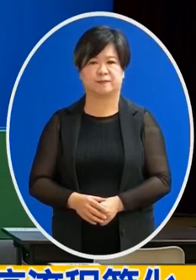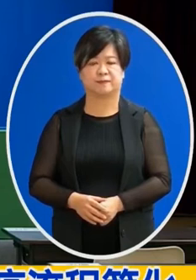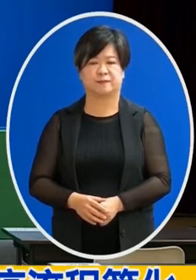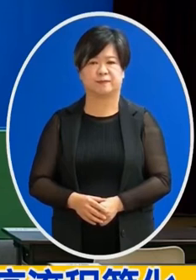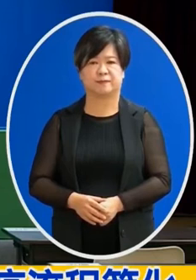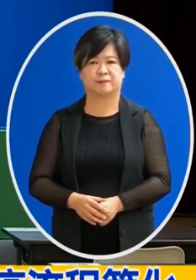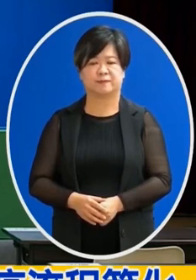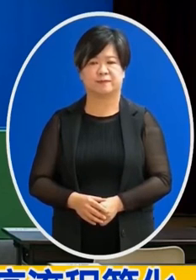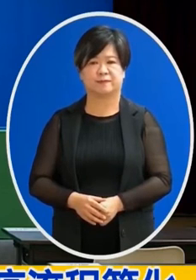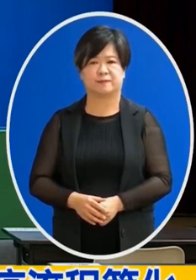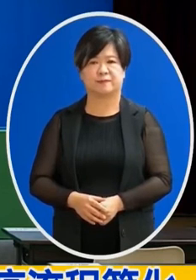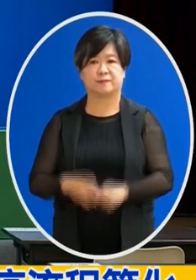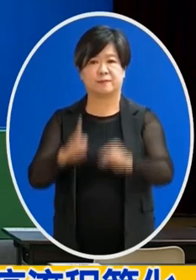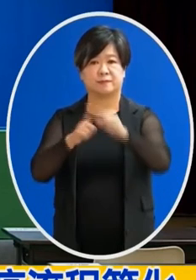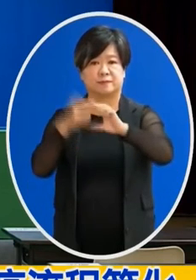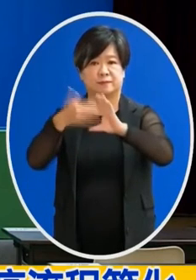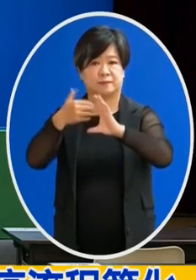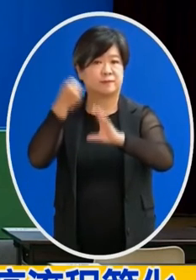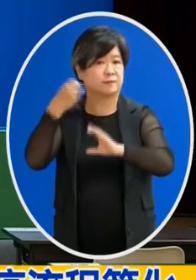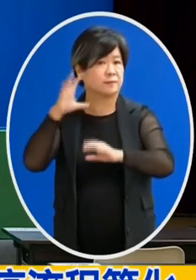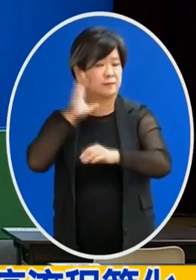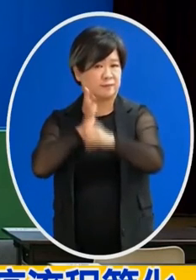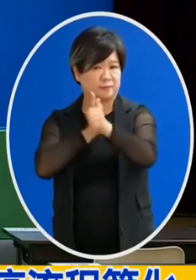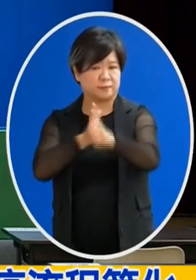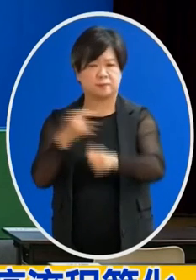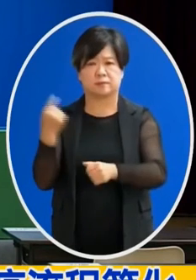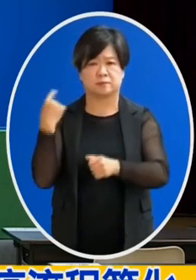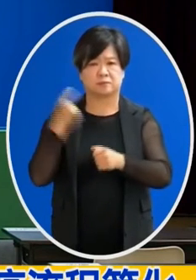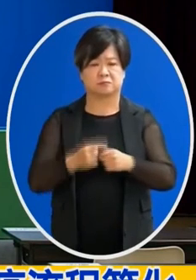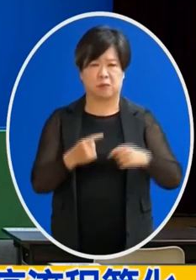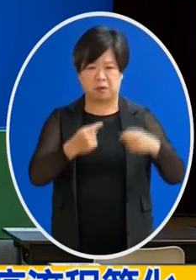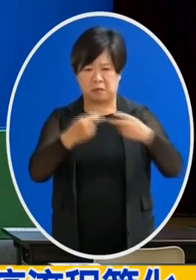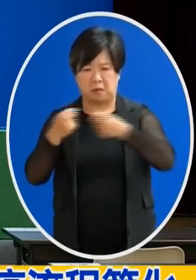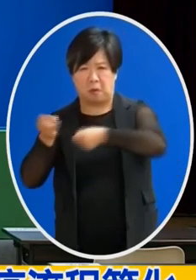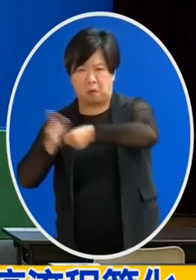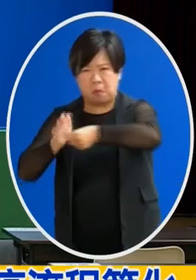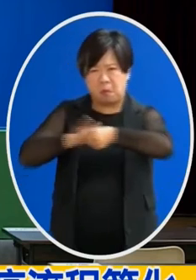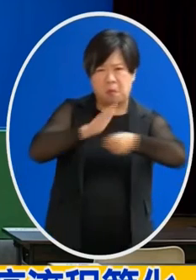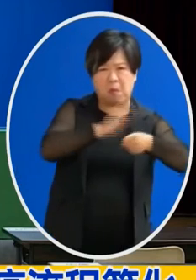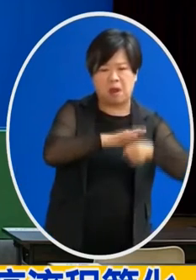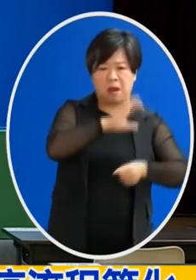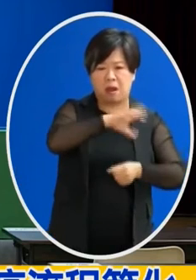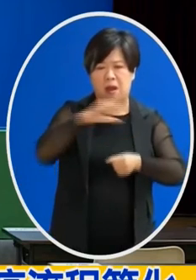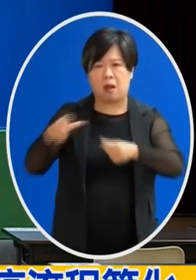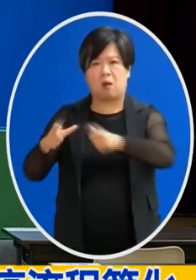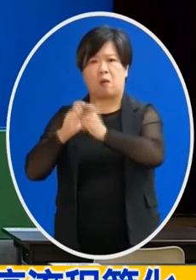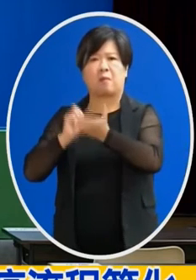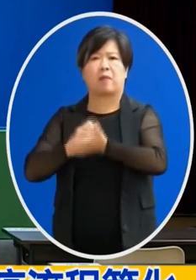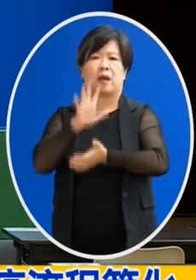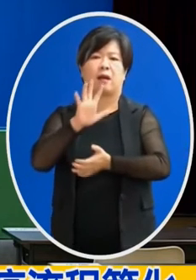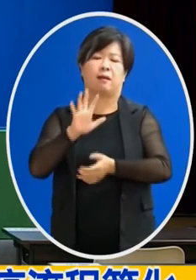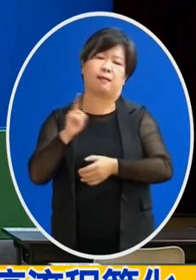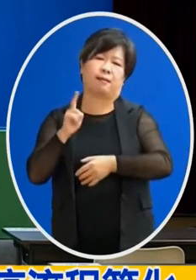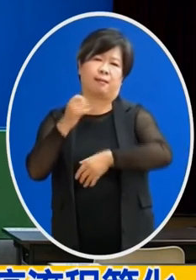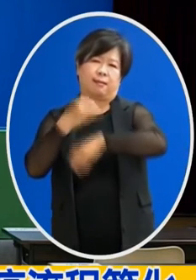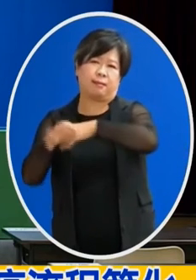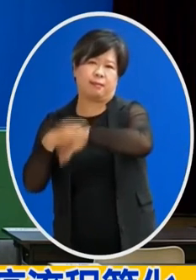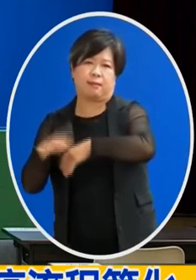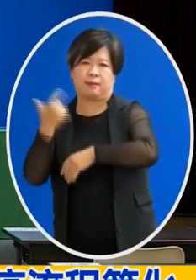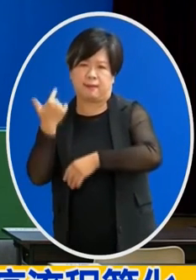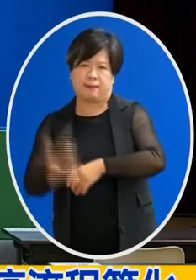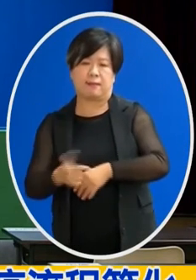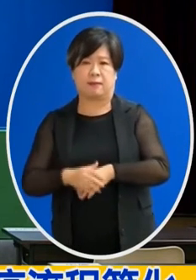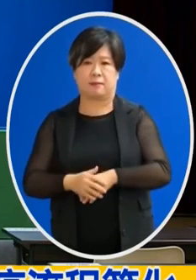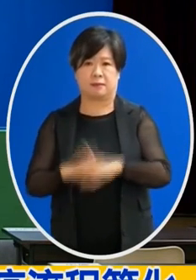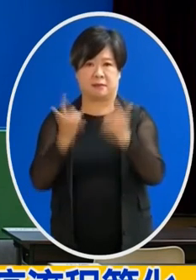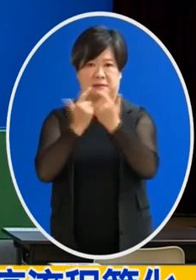副指挥官好，中视新闻提问。那个昨天校正回归有说是因为地方回报的问题，可是台北市长柯文哲说这整